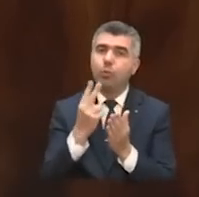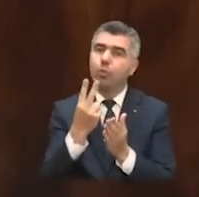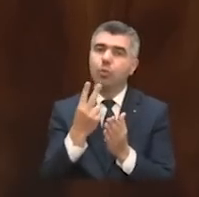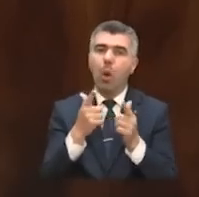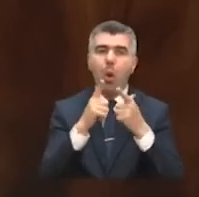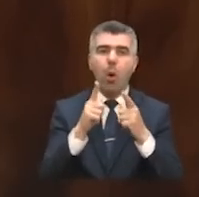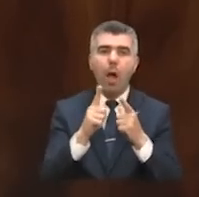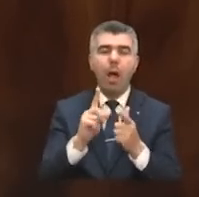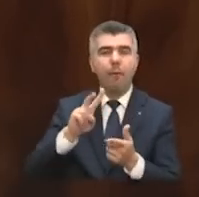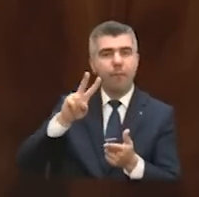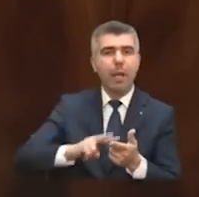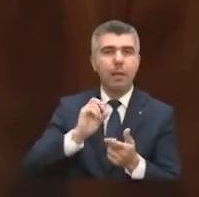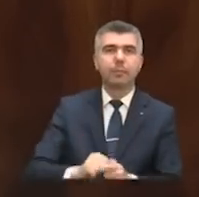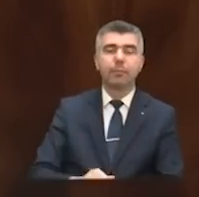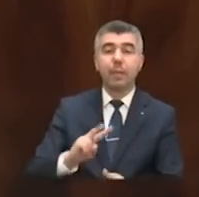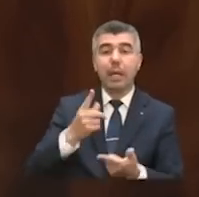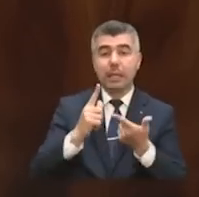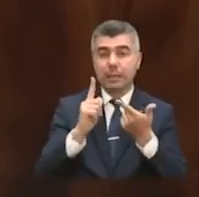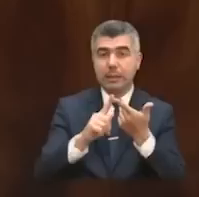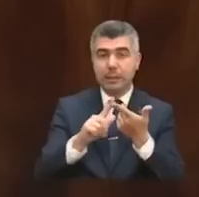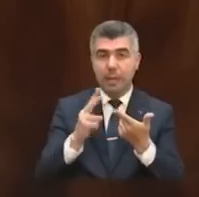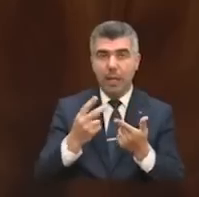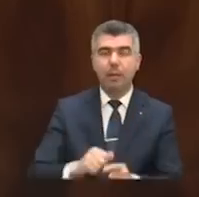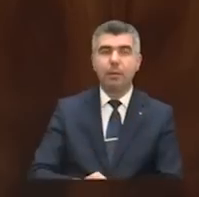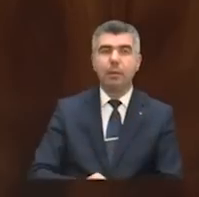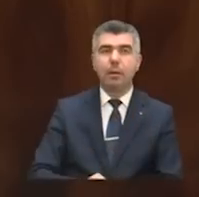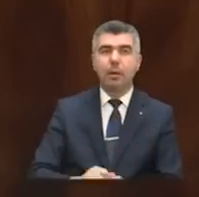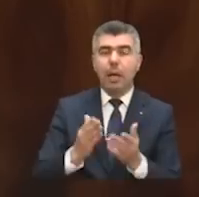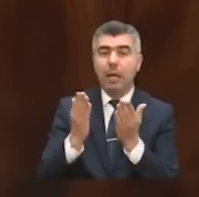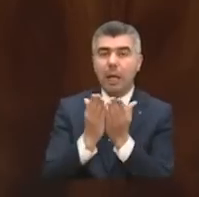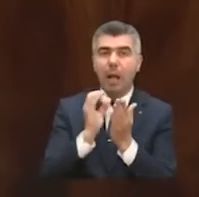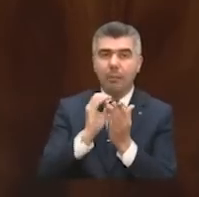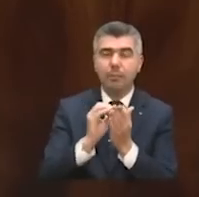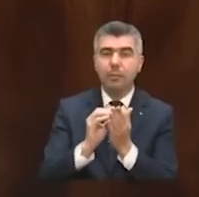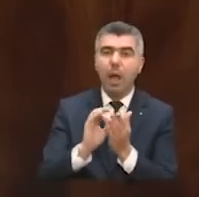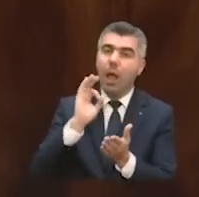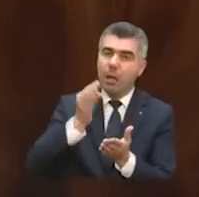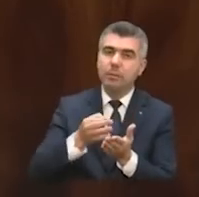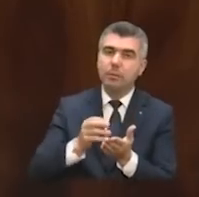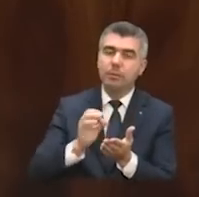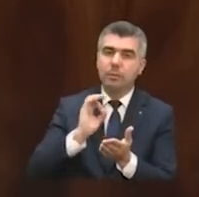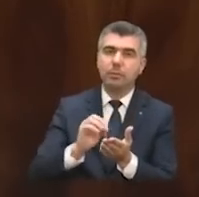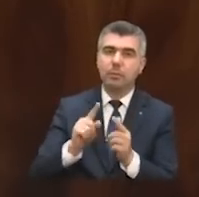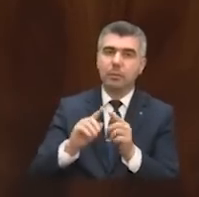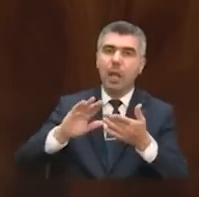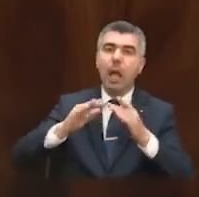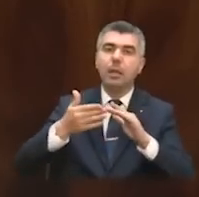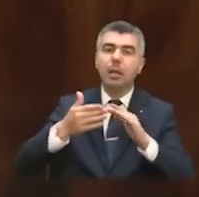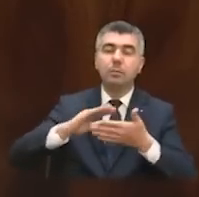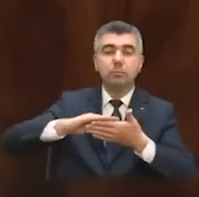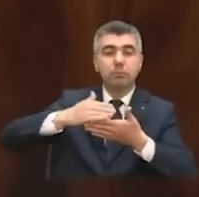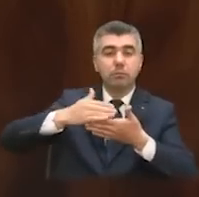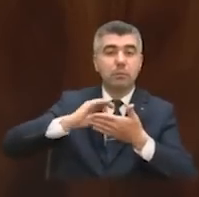لغات. المهارة الثانية، بغينا الطالب يتمكن من الديجيتال، الذكاء